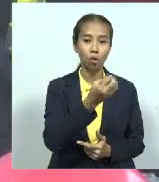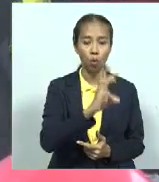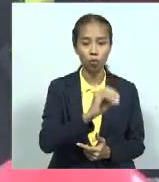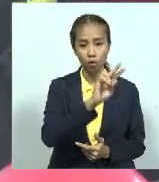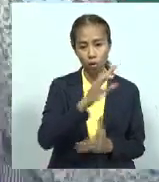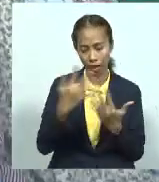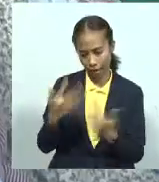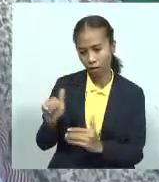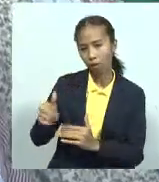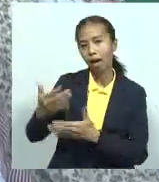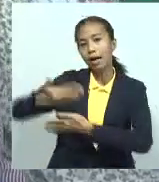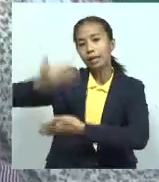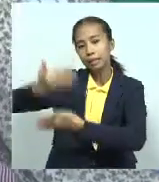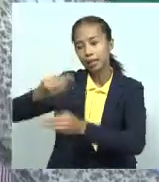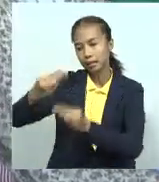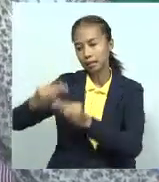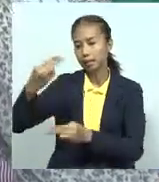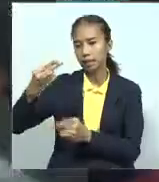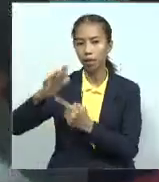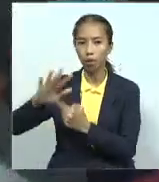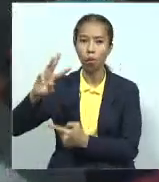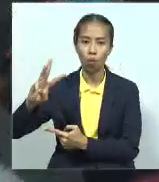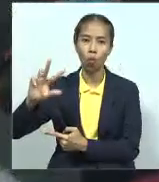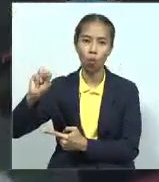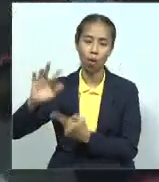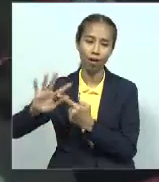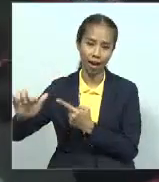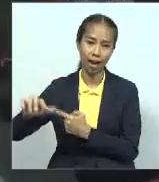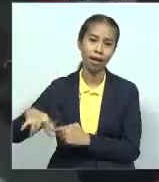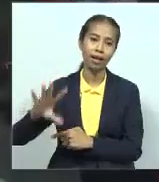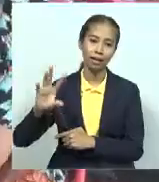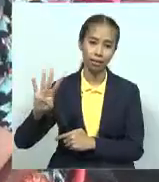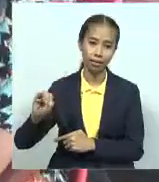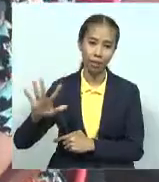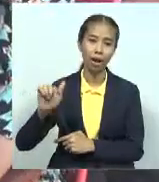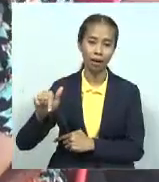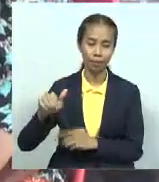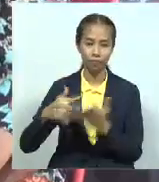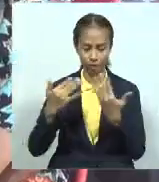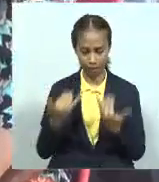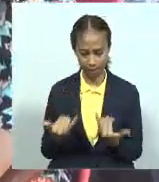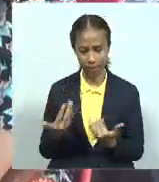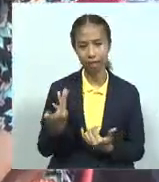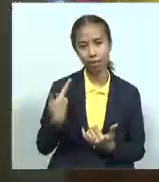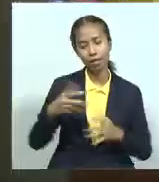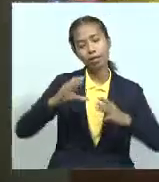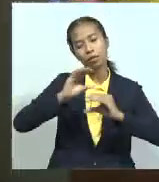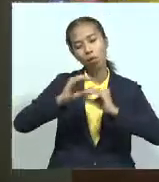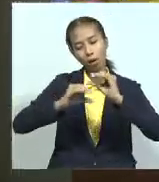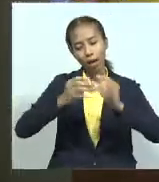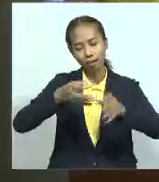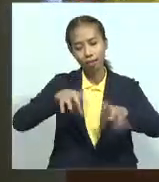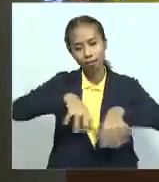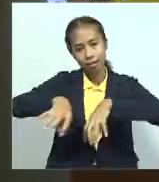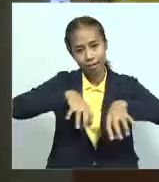ขื่อนหัวนา45คนพื้นที่รวมทั้งสิ้น500ไร่การจัดงานในวันนี้จึงเป็นการดำเนินการใน